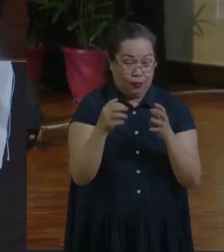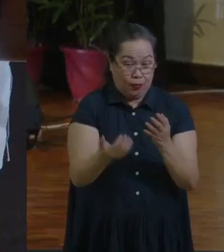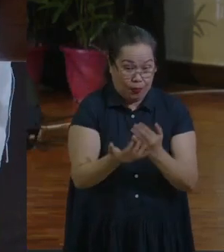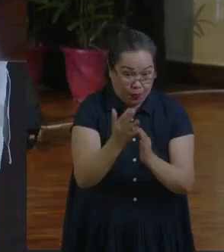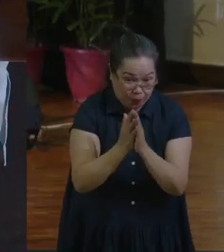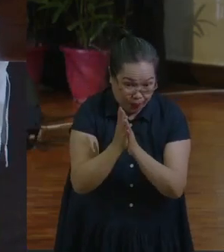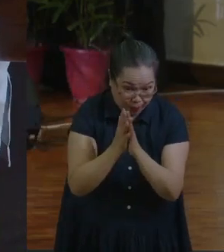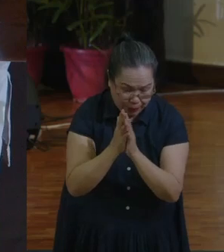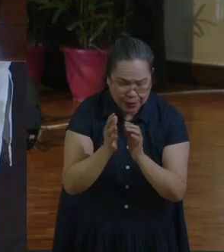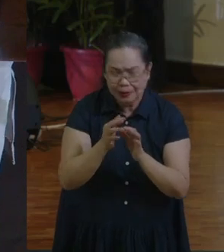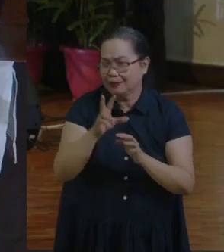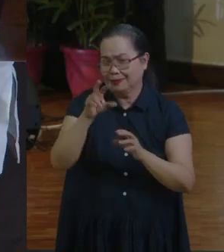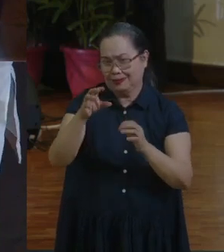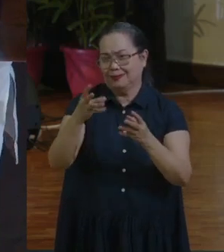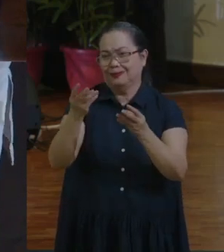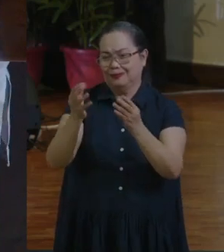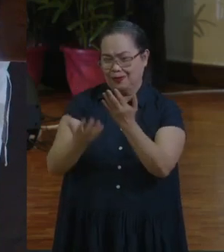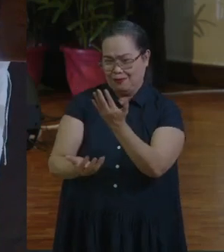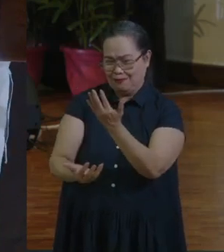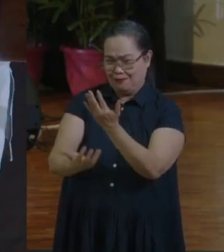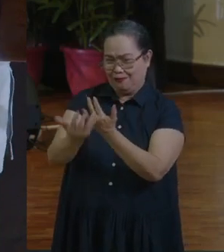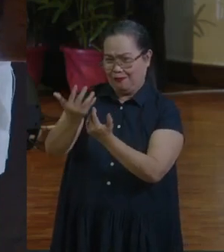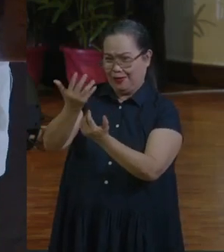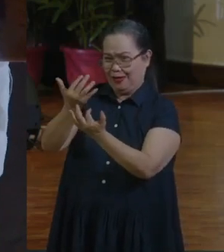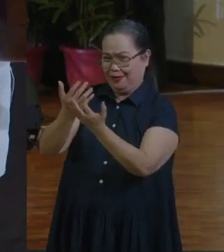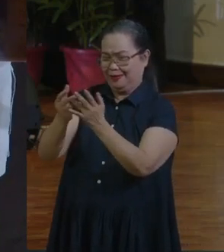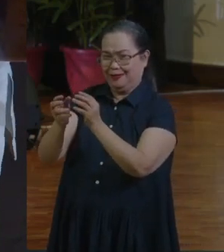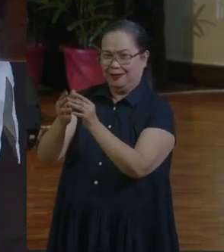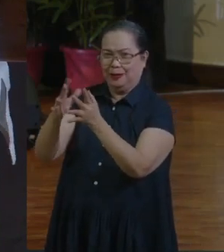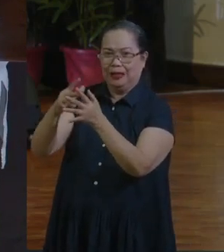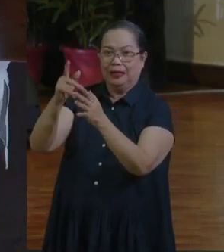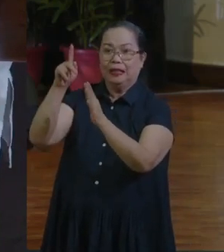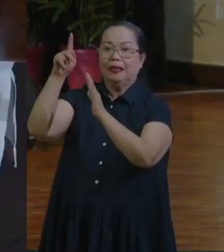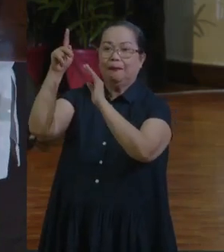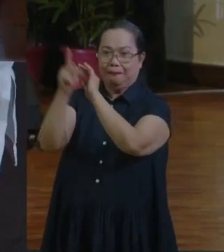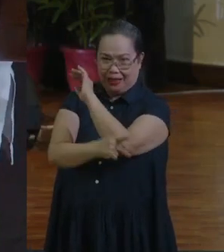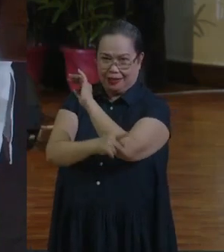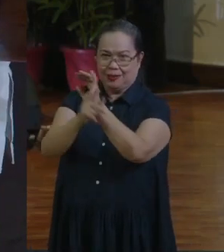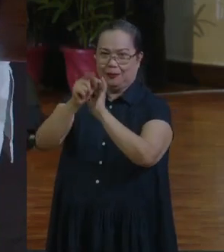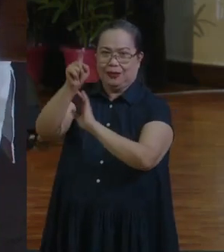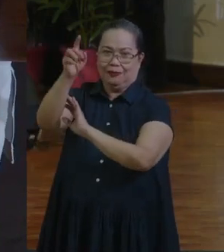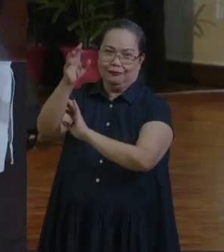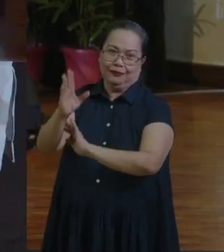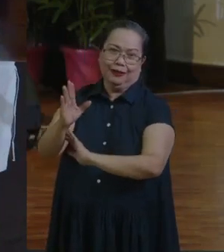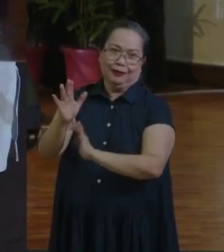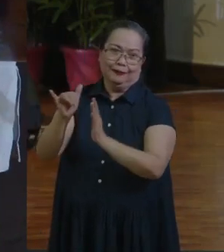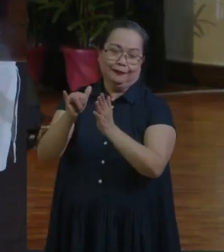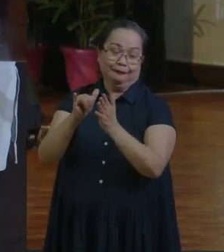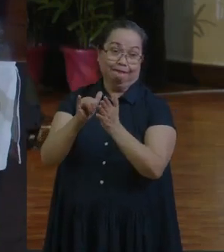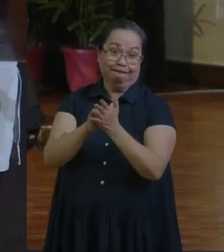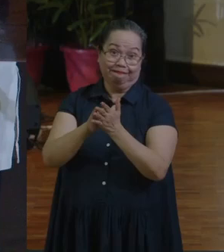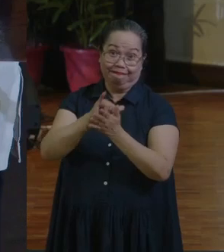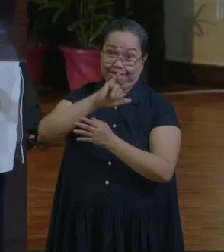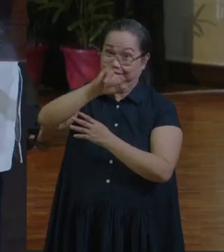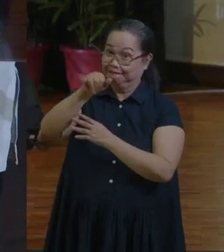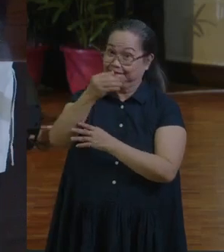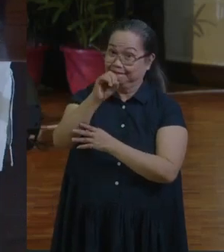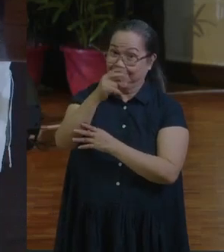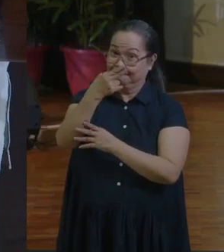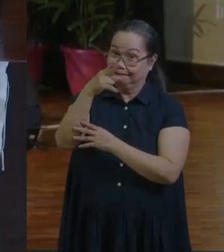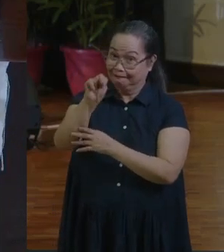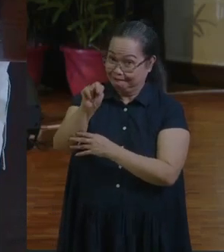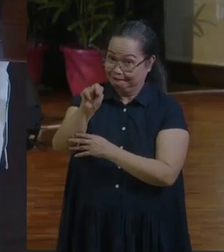na makakasunog. Ito ang fire ng pagpaparusa ng Diyos. Yung po ang alam ni Juan, ni John